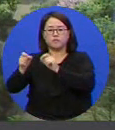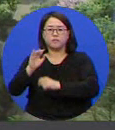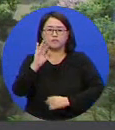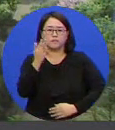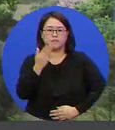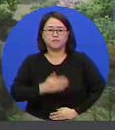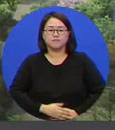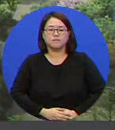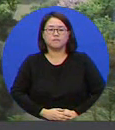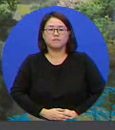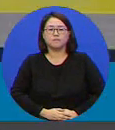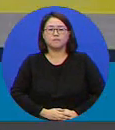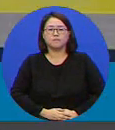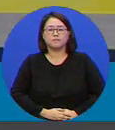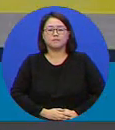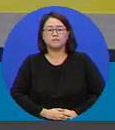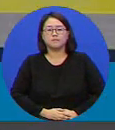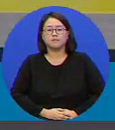이승환입니다.